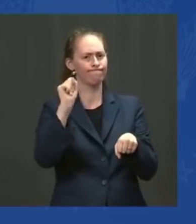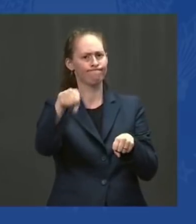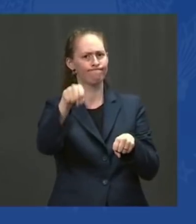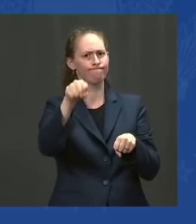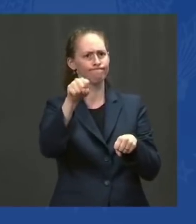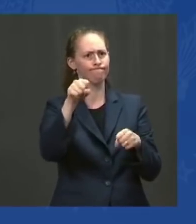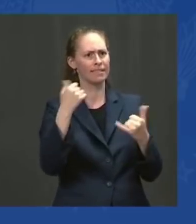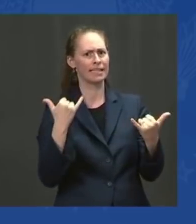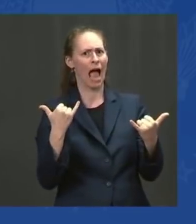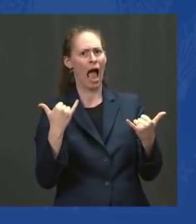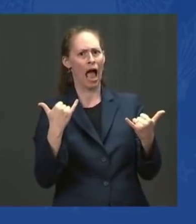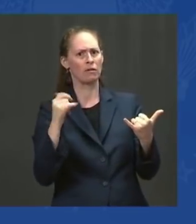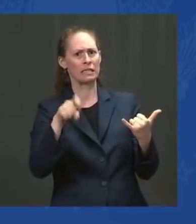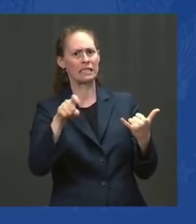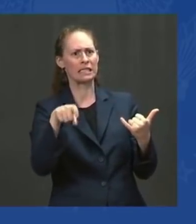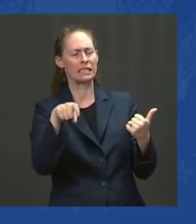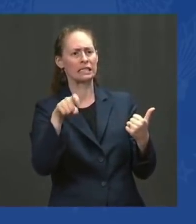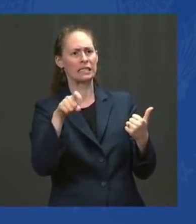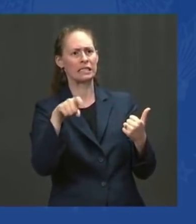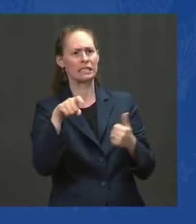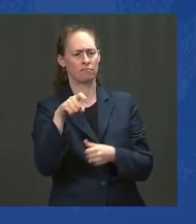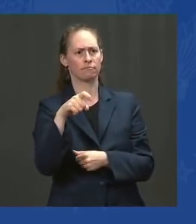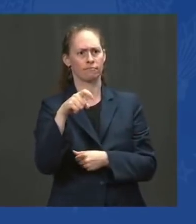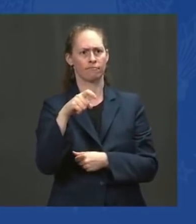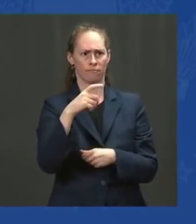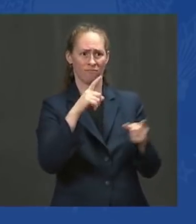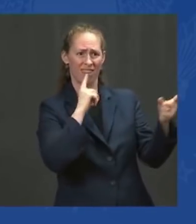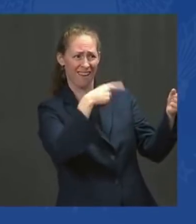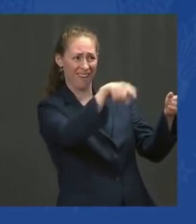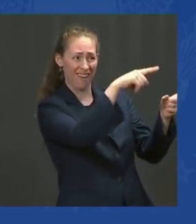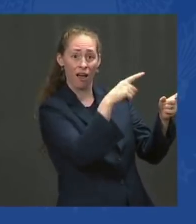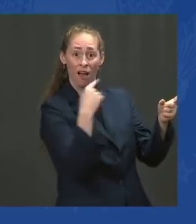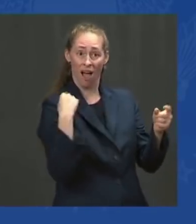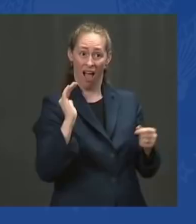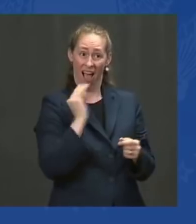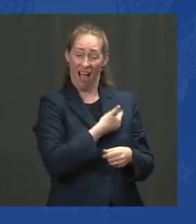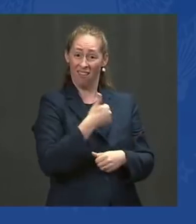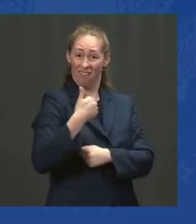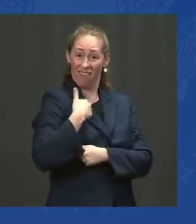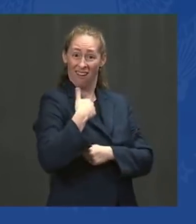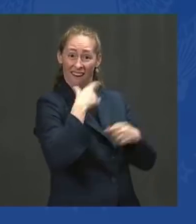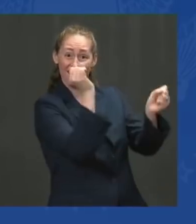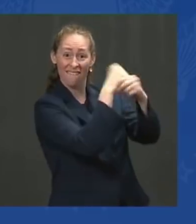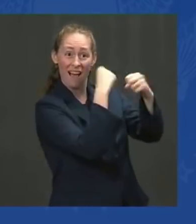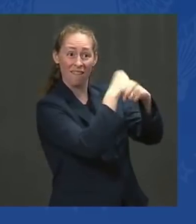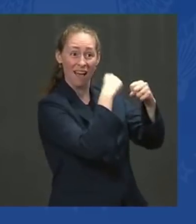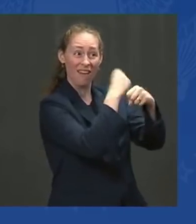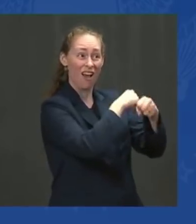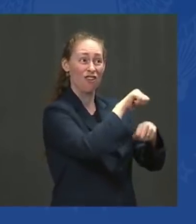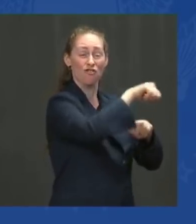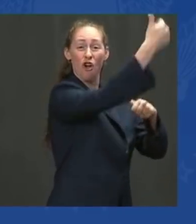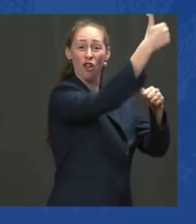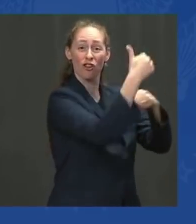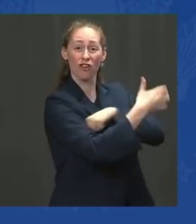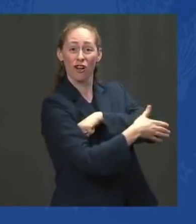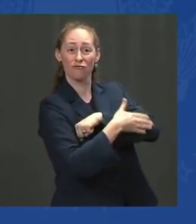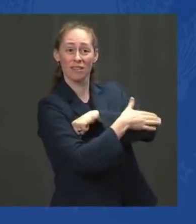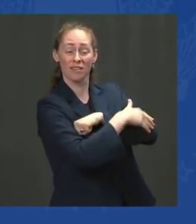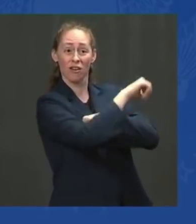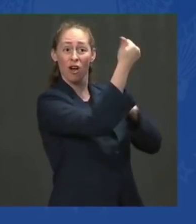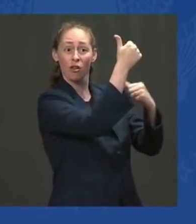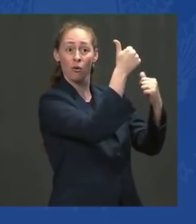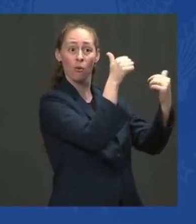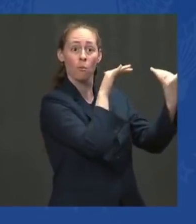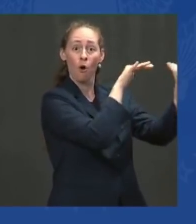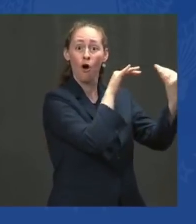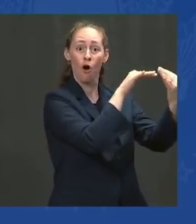和美军一起合作做的事情可能会一笔勾销。这双管齐下，一方面是军事攻击，